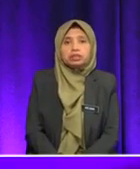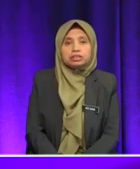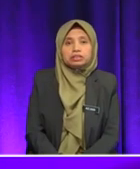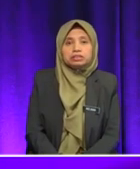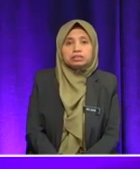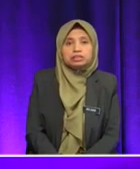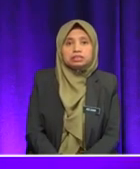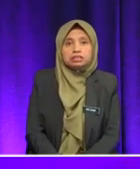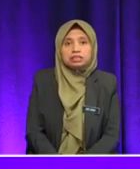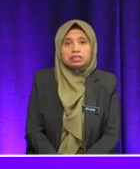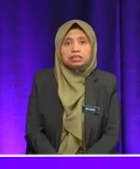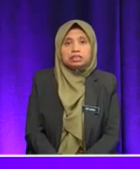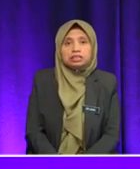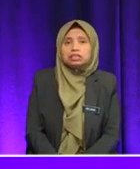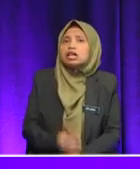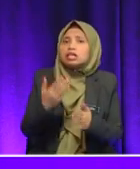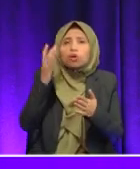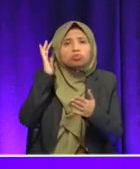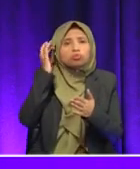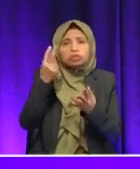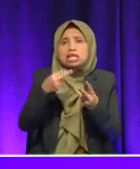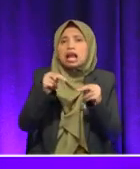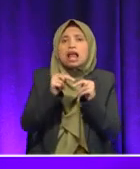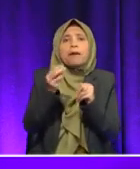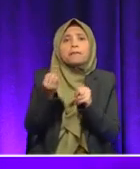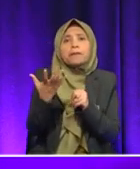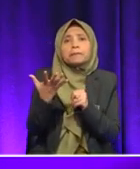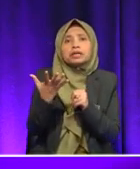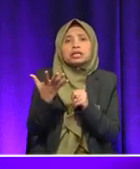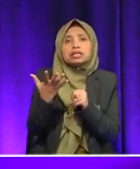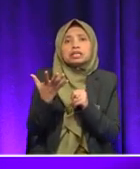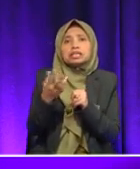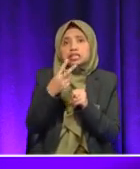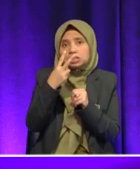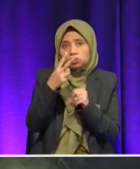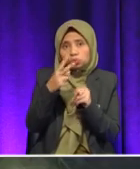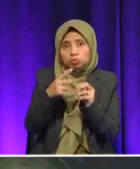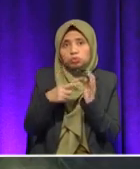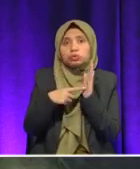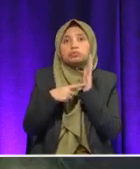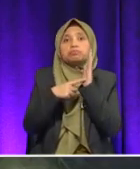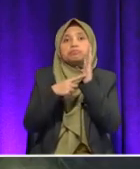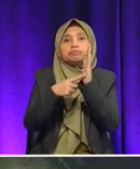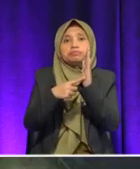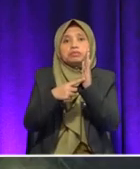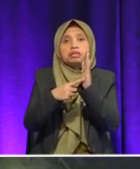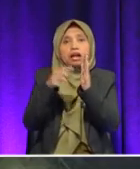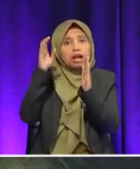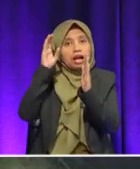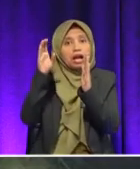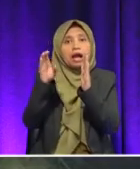Iya tapi saya tidak tahu ini nilainya berapa tanpa duduk dekat papan putih Nanti kita tengok apa gambar